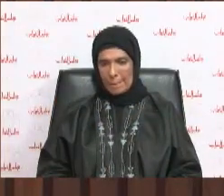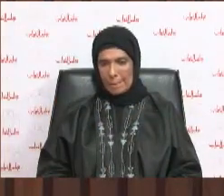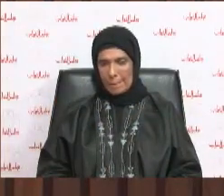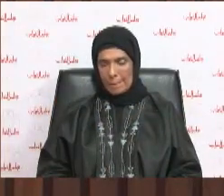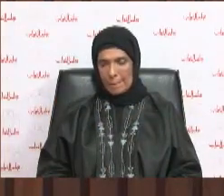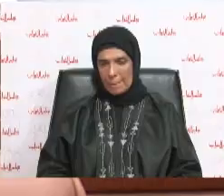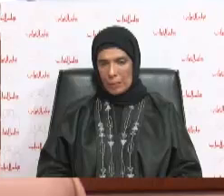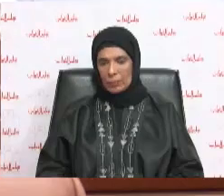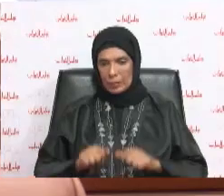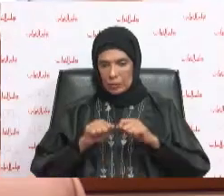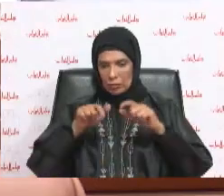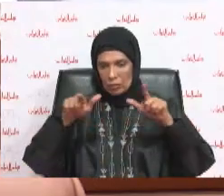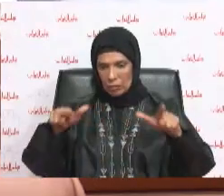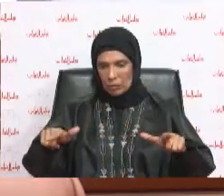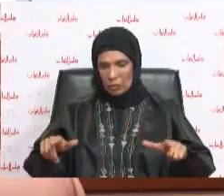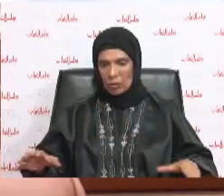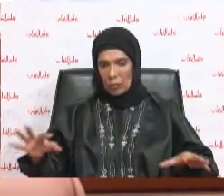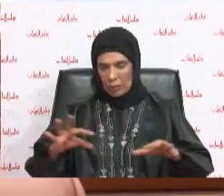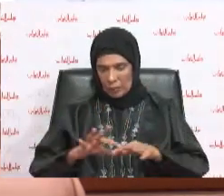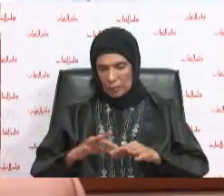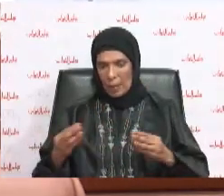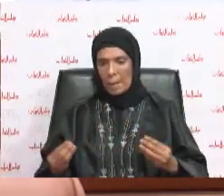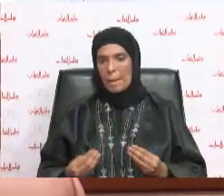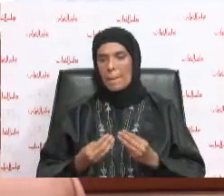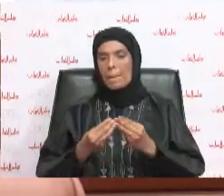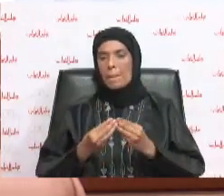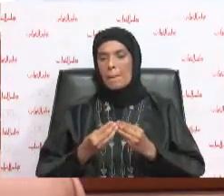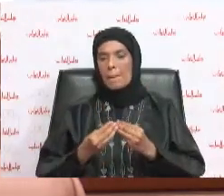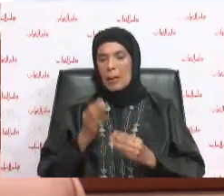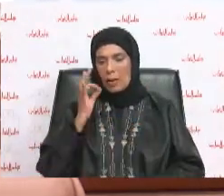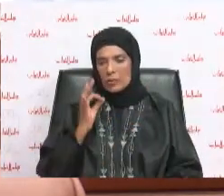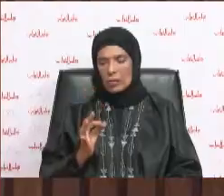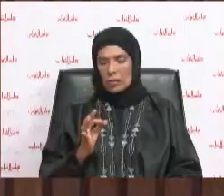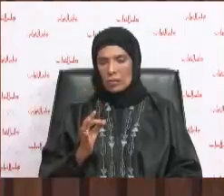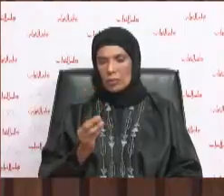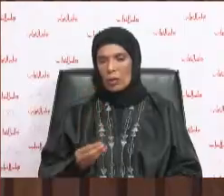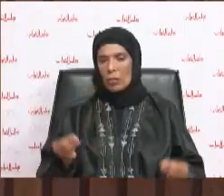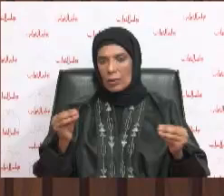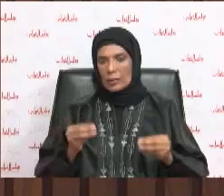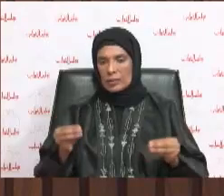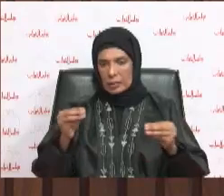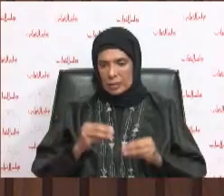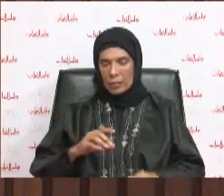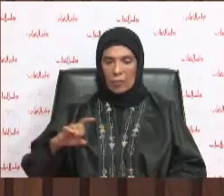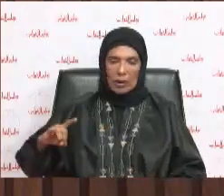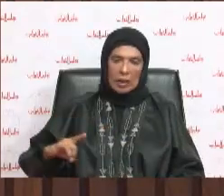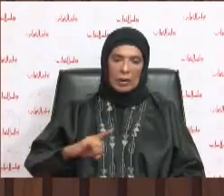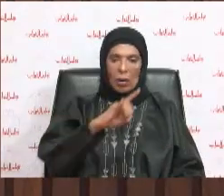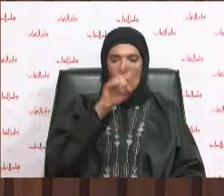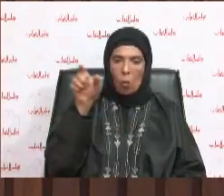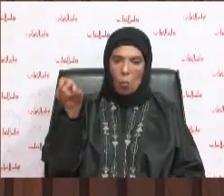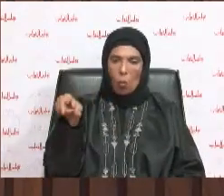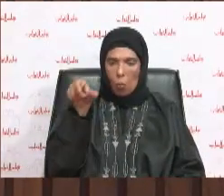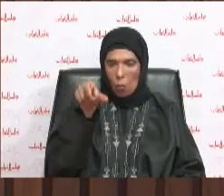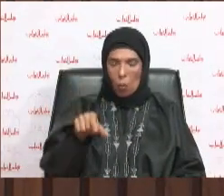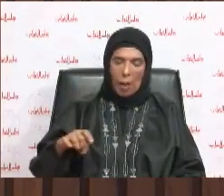مثل ما بينا في السابق، احنا نتوافق معاكم تماما بأن هناك في حاجة إلى زيادة عدد الطائرات، زيادة عدد المسافرين،